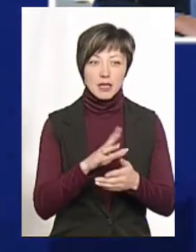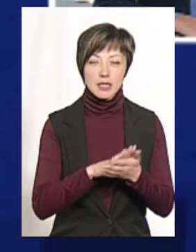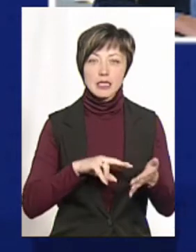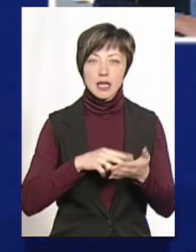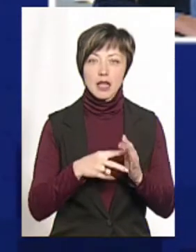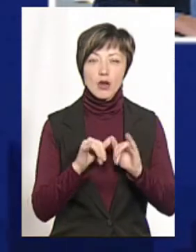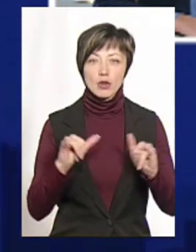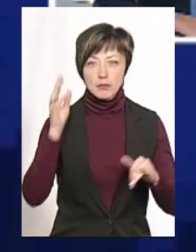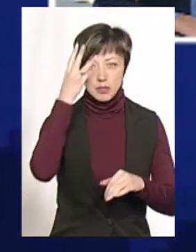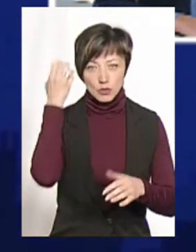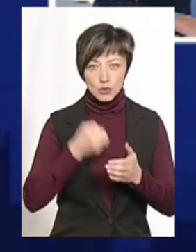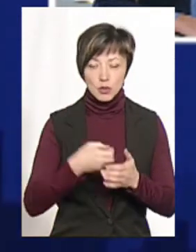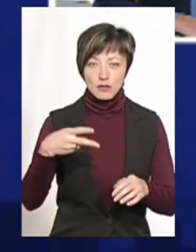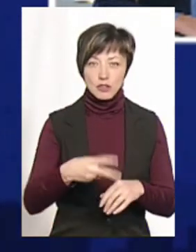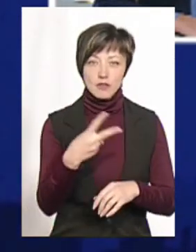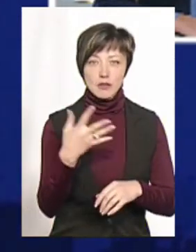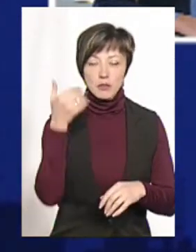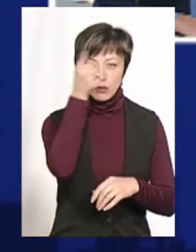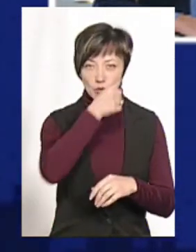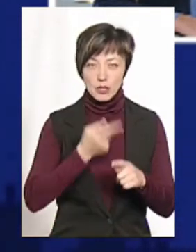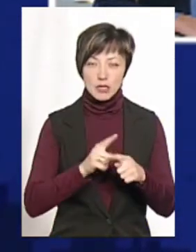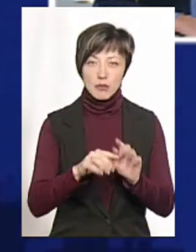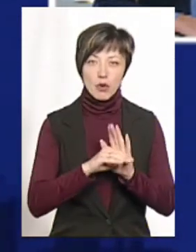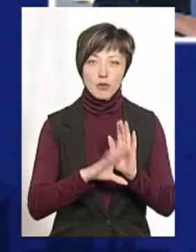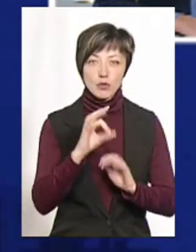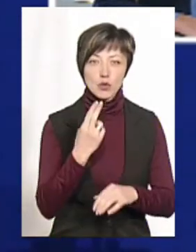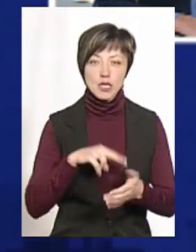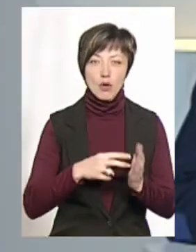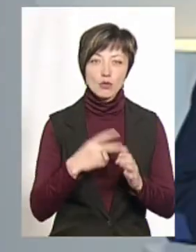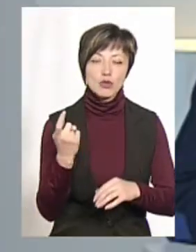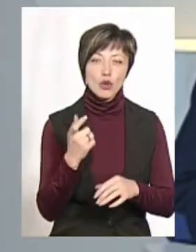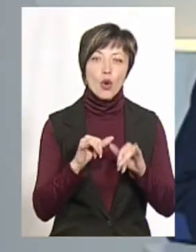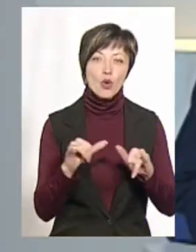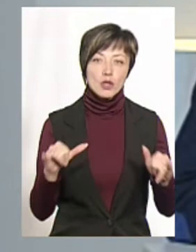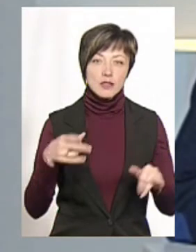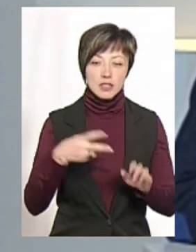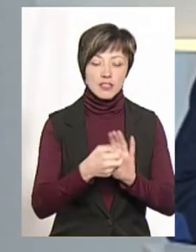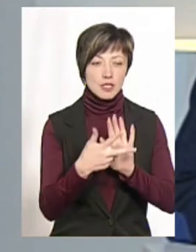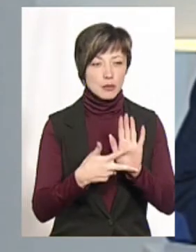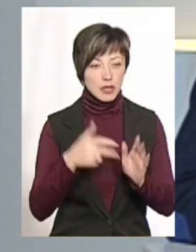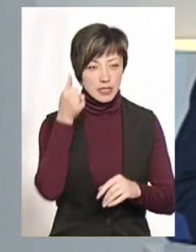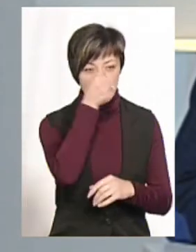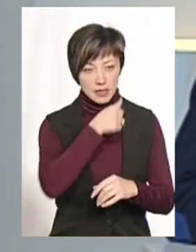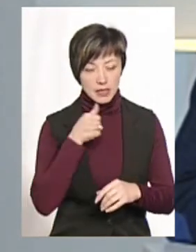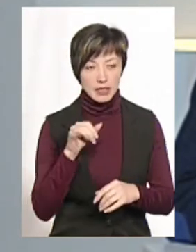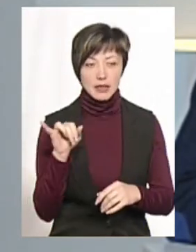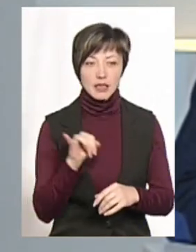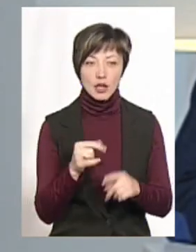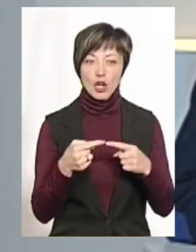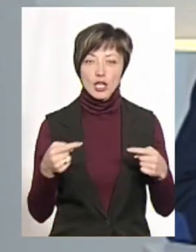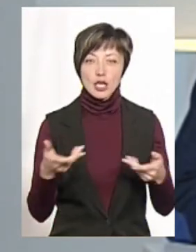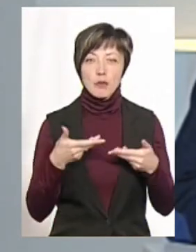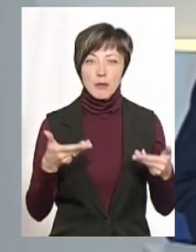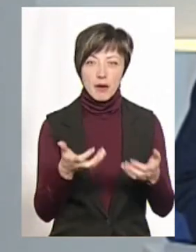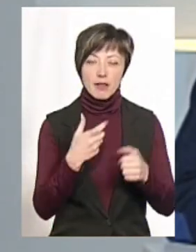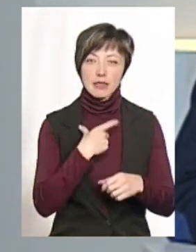стратегія розвитку Хмельницького до 2025 року. Це програма соціально-економічного розвитку на 2018 рік. Ну і, власне, ті речі, які